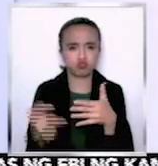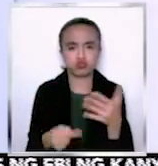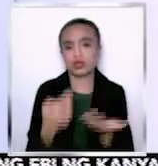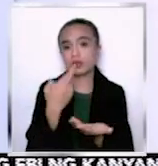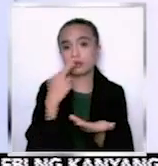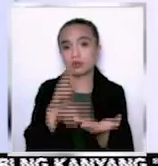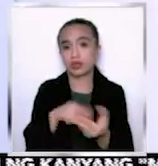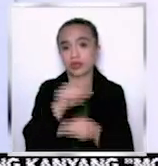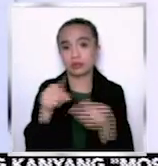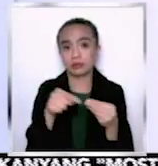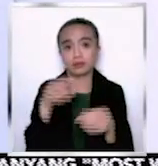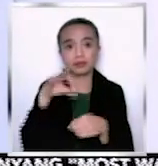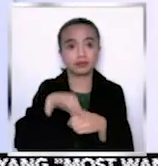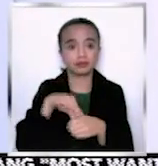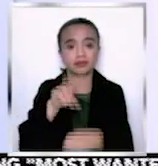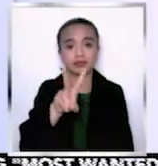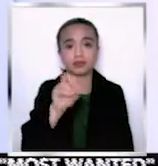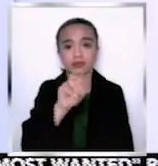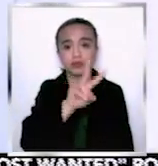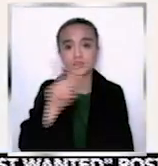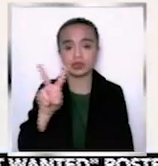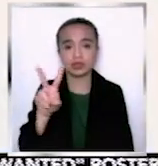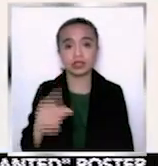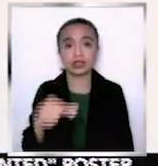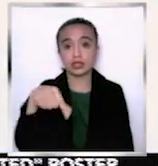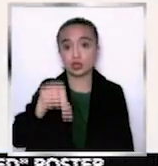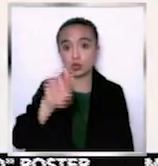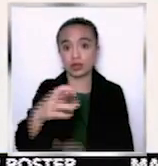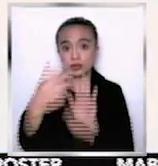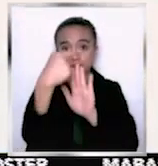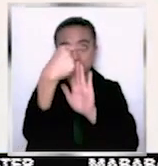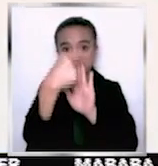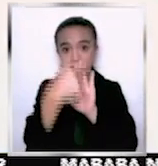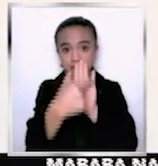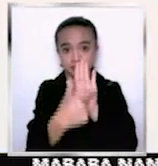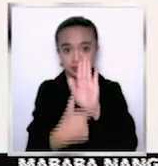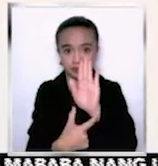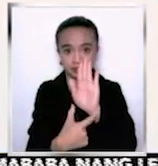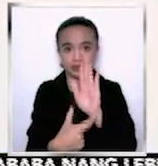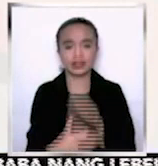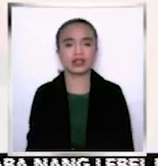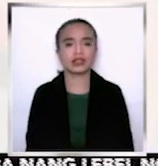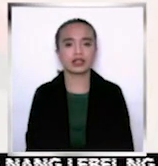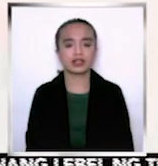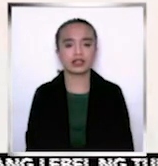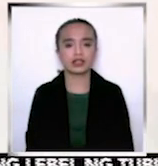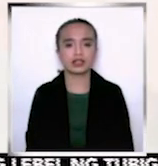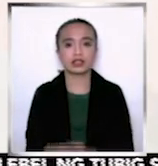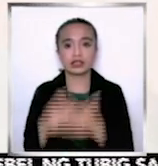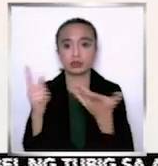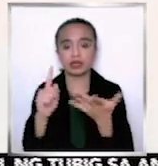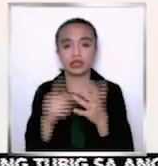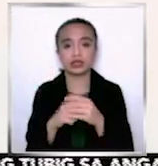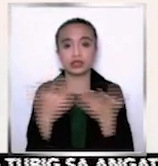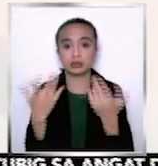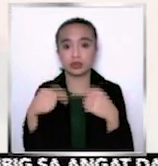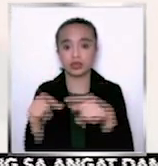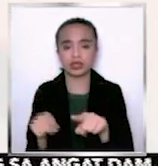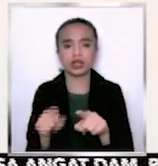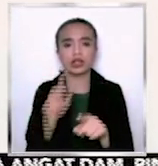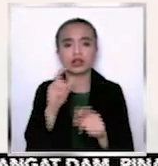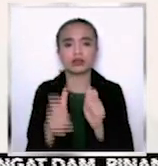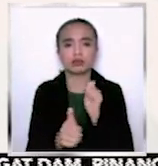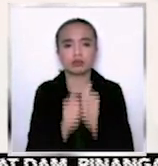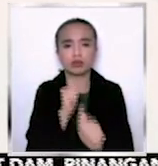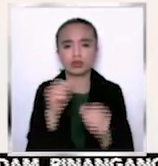2022, iscan lamang ang QR code gamit ang inyong mga smartphone. Dadalhin po kayo ng QR code sa